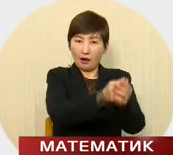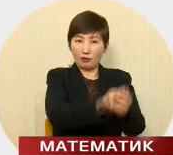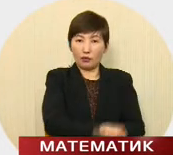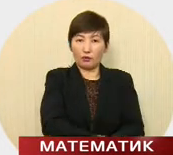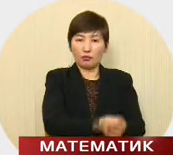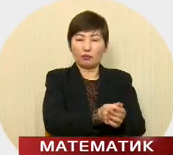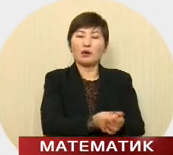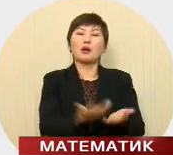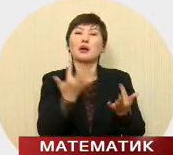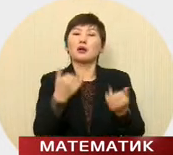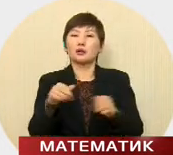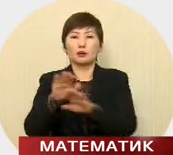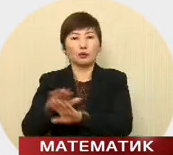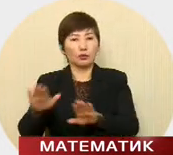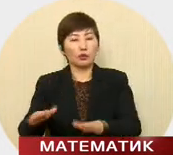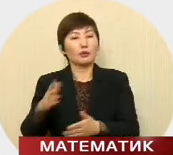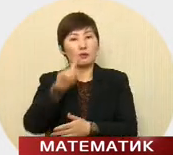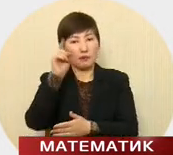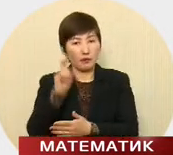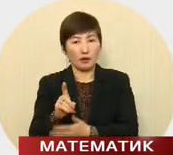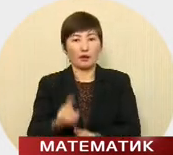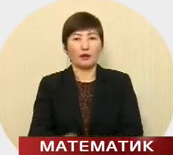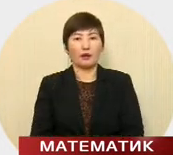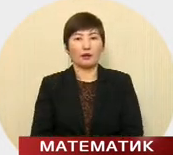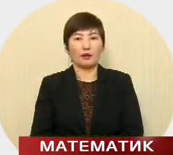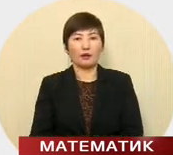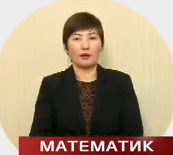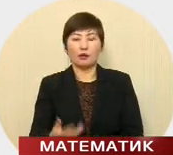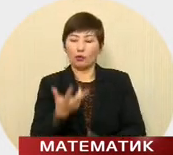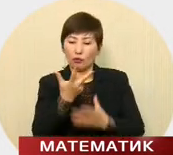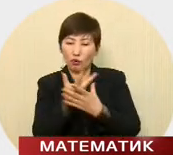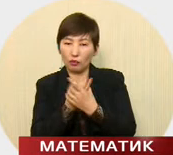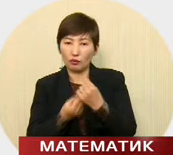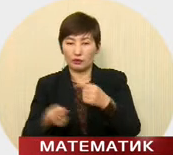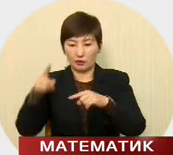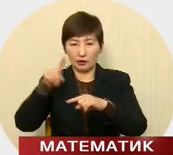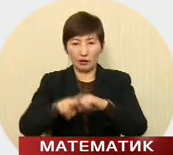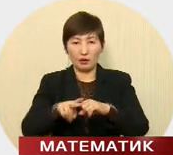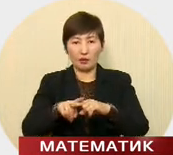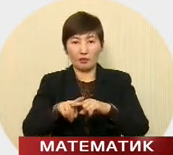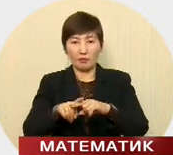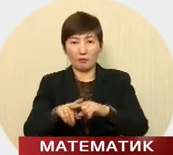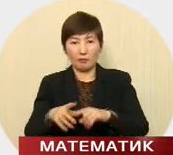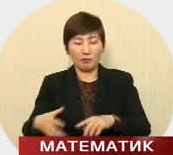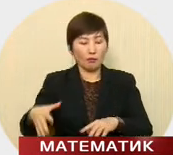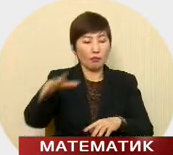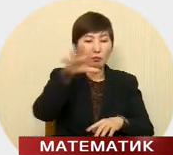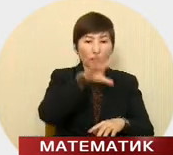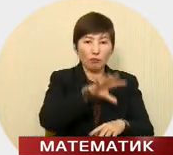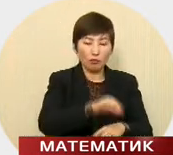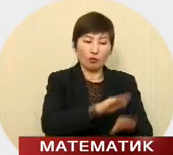тоог олохын тулд за энэ 3-ийнхаа нийлбэрийг нийт сурагчдынхаа тооноос хасах юм